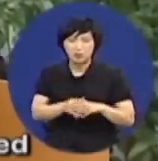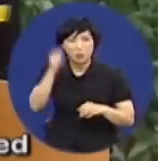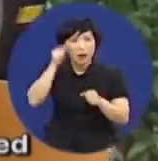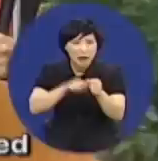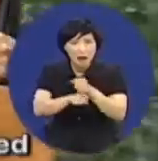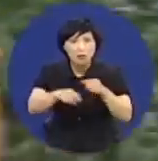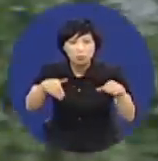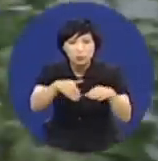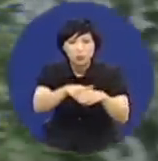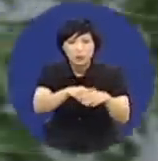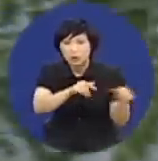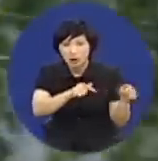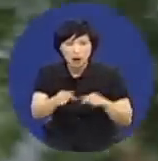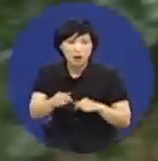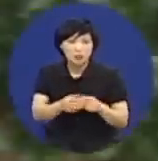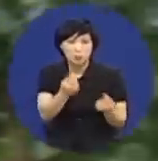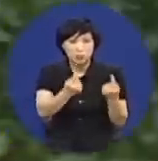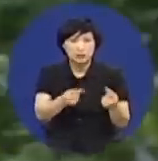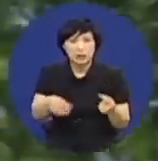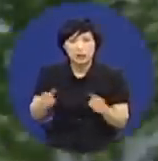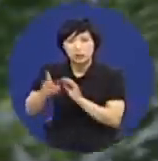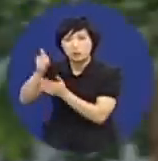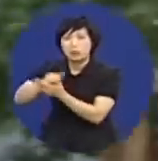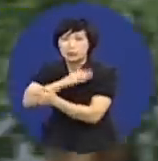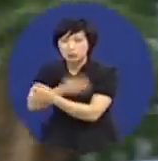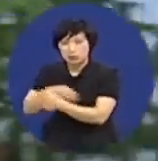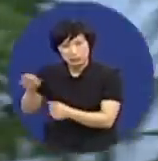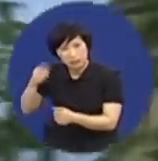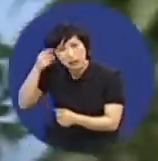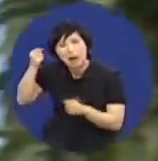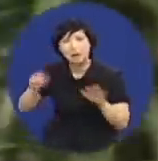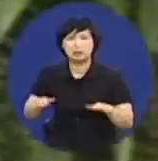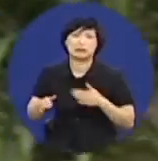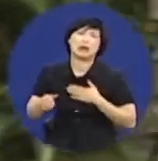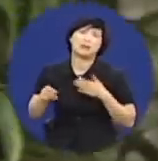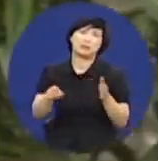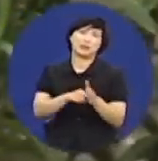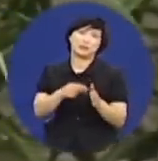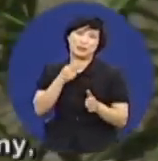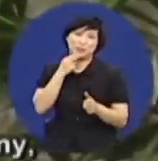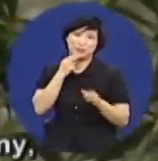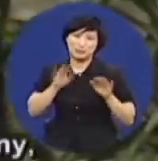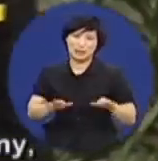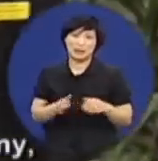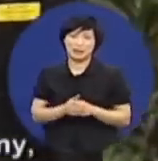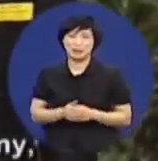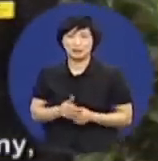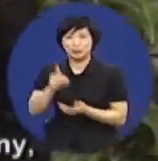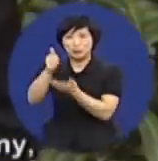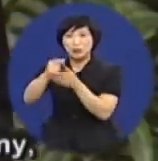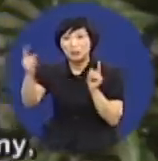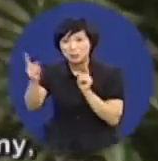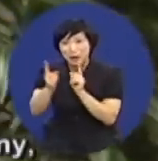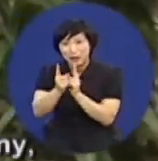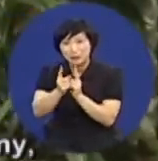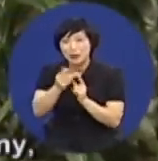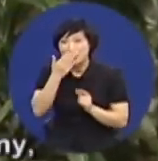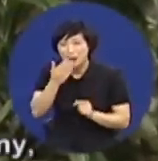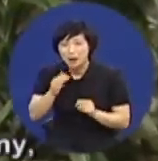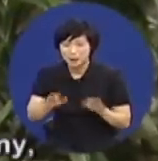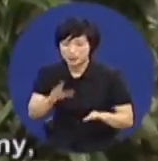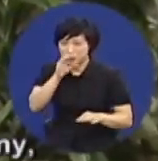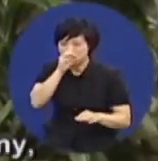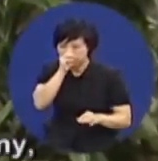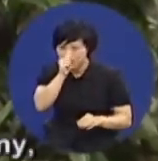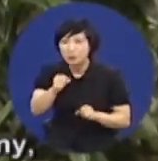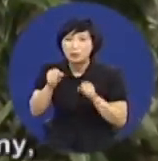科学文明よりも大事に思わなかったです。主の前でこの不信仰が主に出会うことを